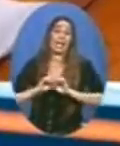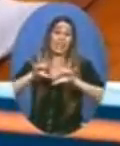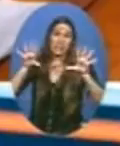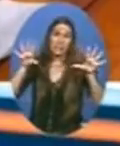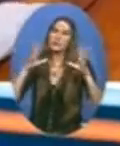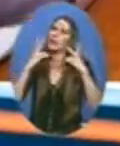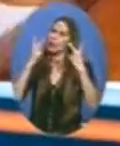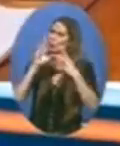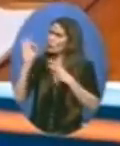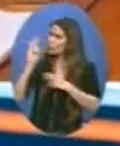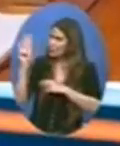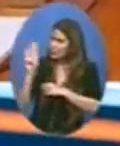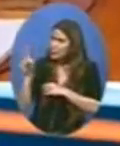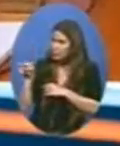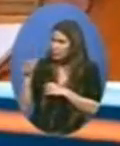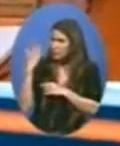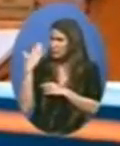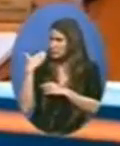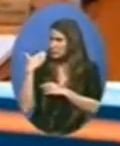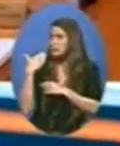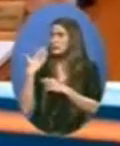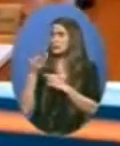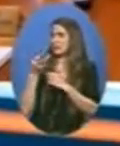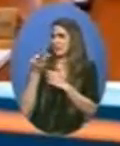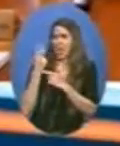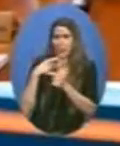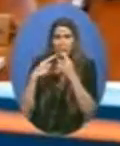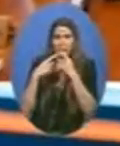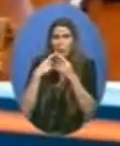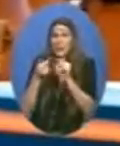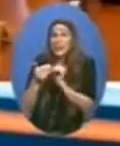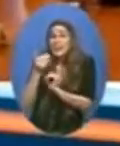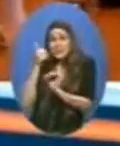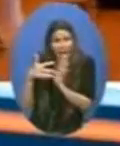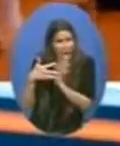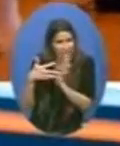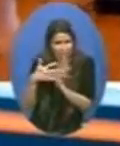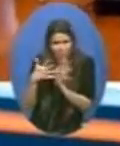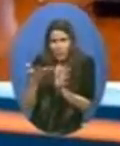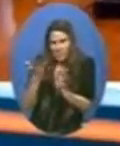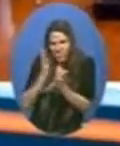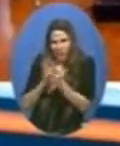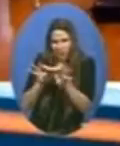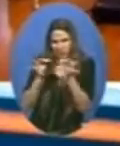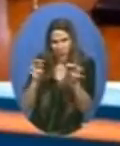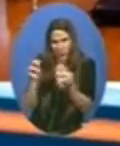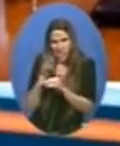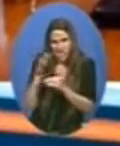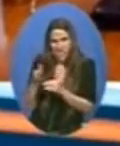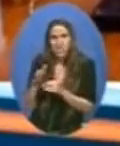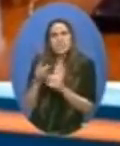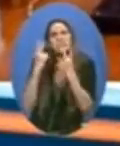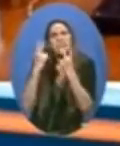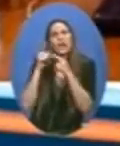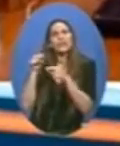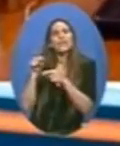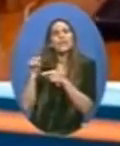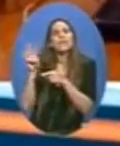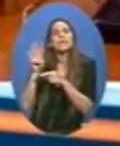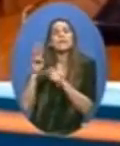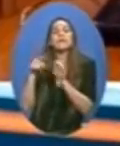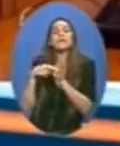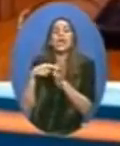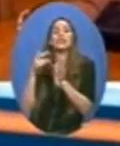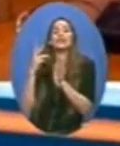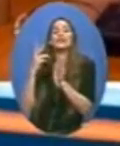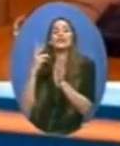חשוב לנתניהו ונכנס להסכם הקואליציונים הרבה לפני סיפורי החקירות וכו'. הוא חשוב לו לדעתי כי הוא רואה